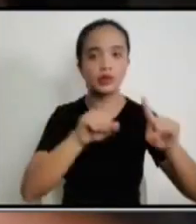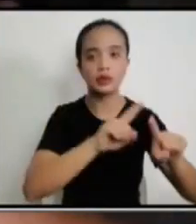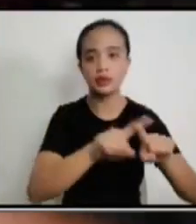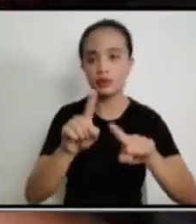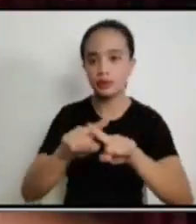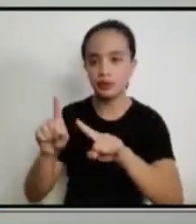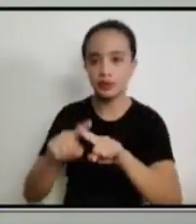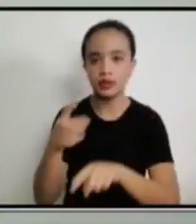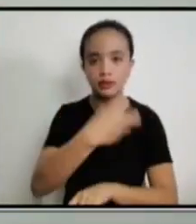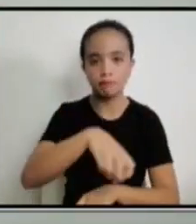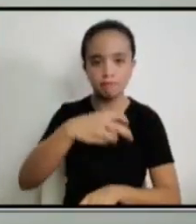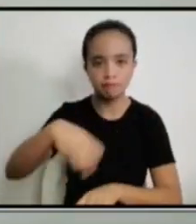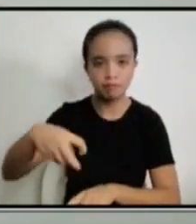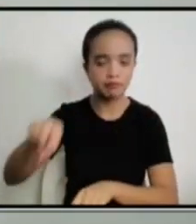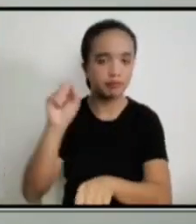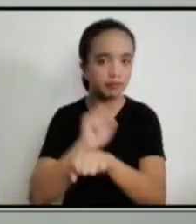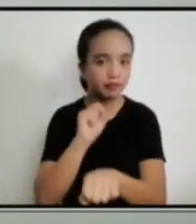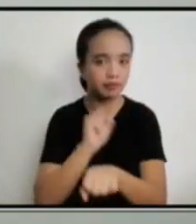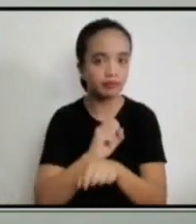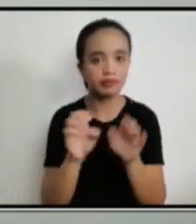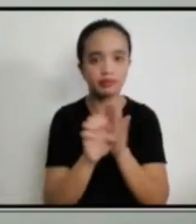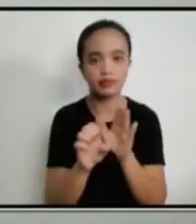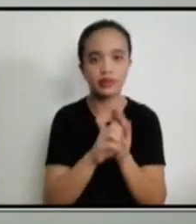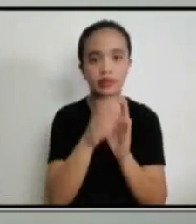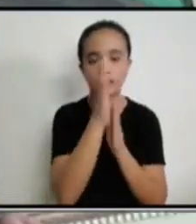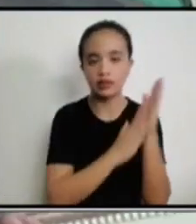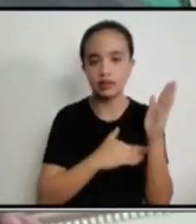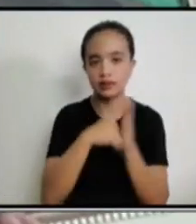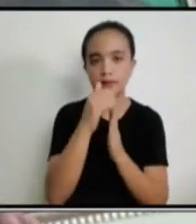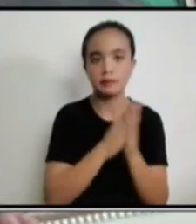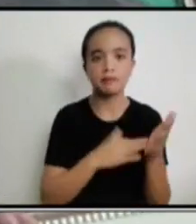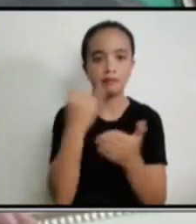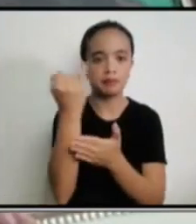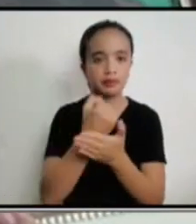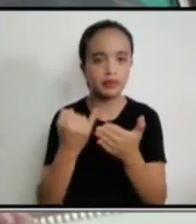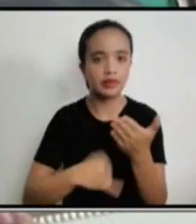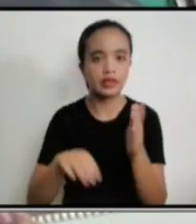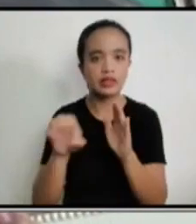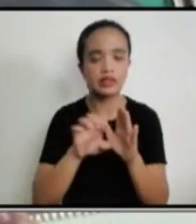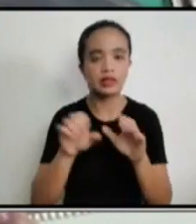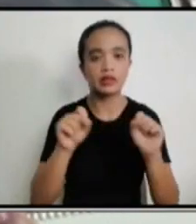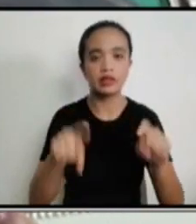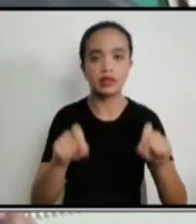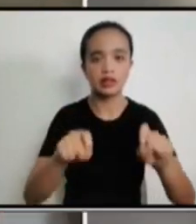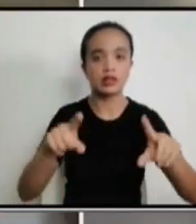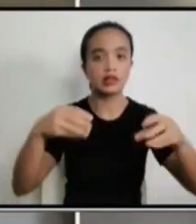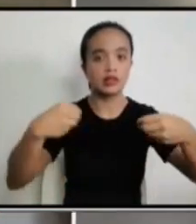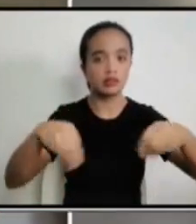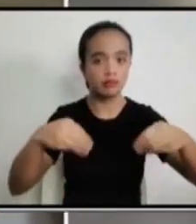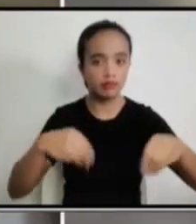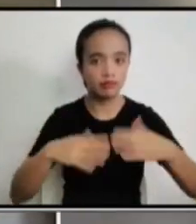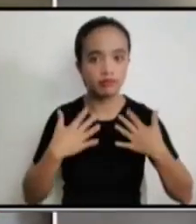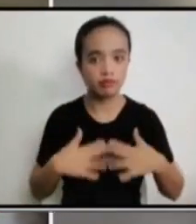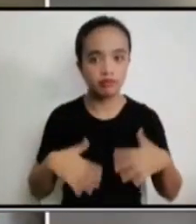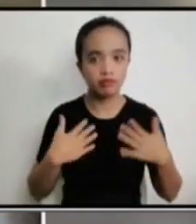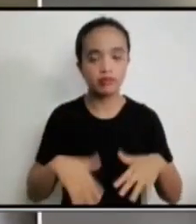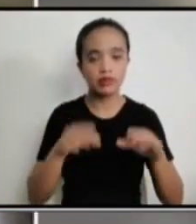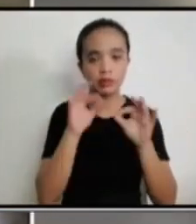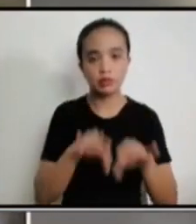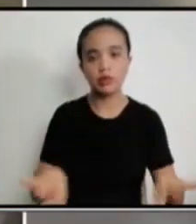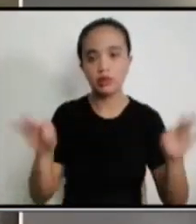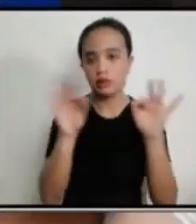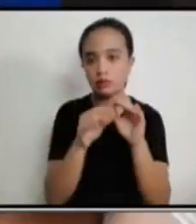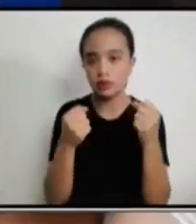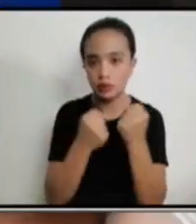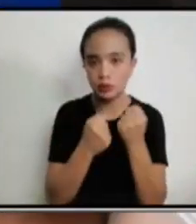pinasukan ni Jermar tulad ng pagpipinta at pagguhit, maging ang pagtinda ng ukay-ukay online para lang matustos ang mga pangangailangan niya